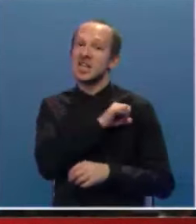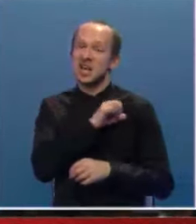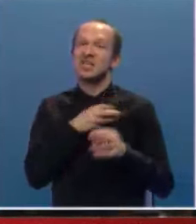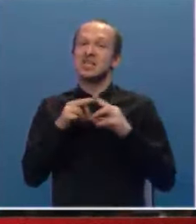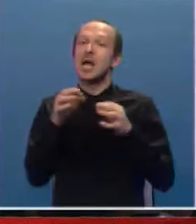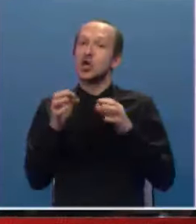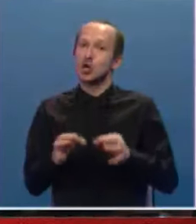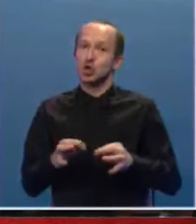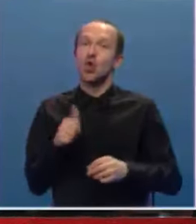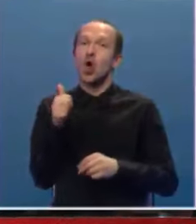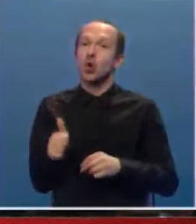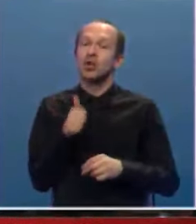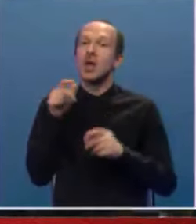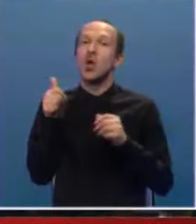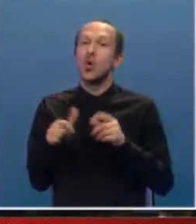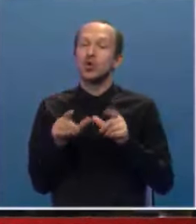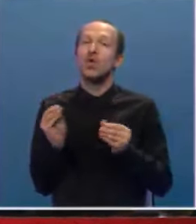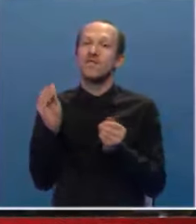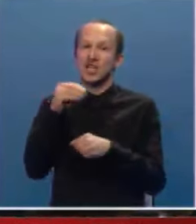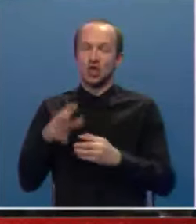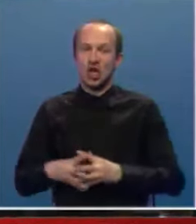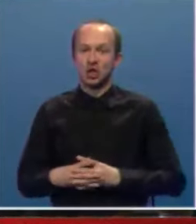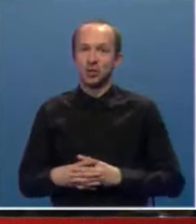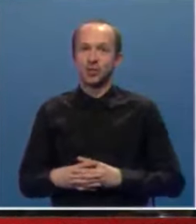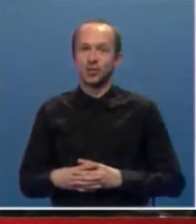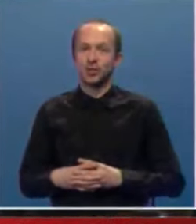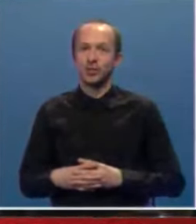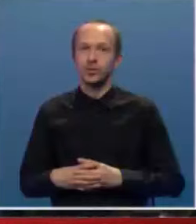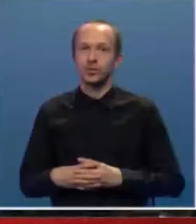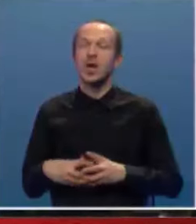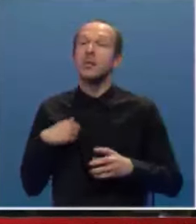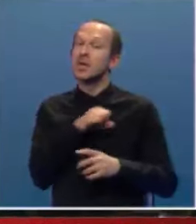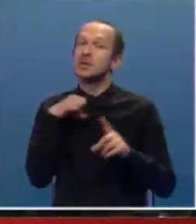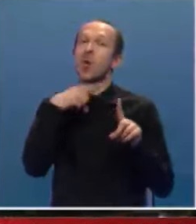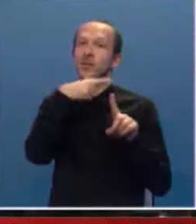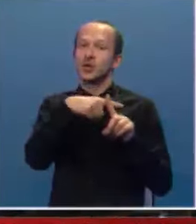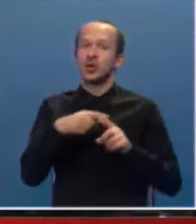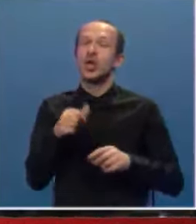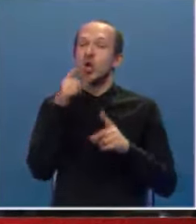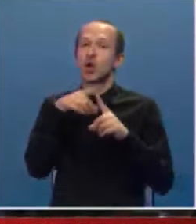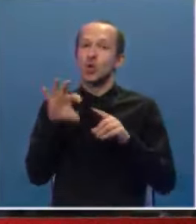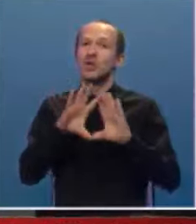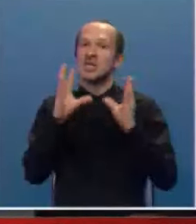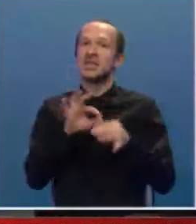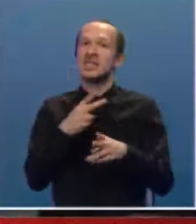tu struku iz godine u godinu sve veći. Tako da smo optimistični da ćemo i to